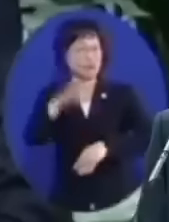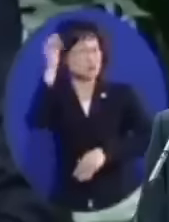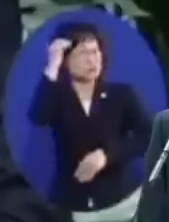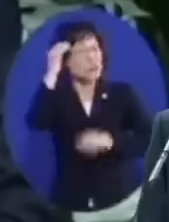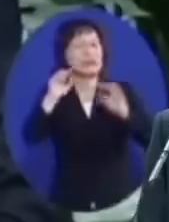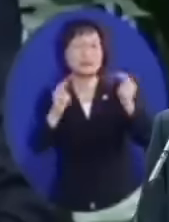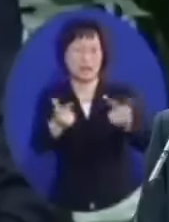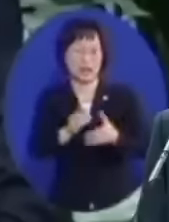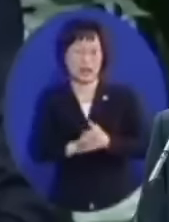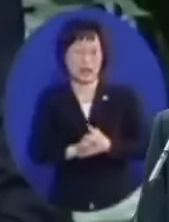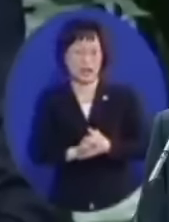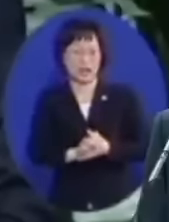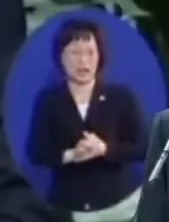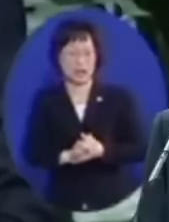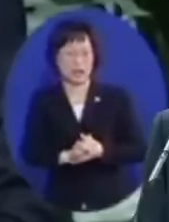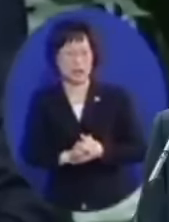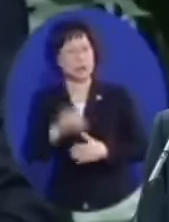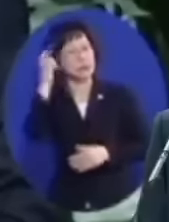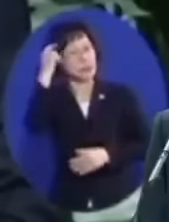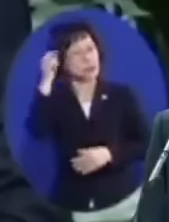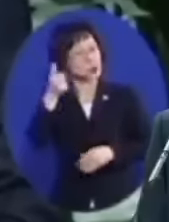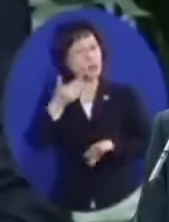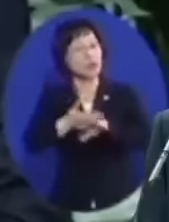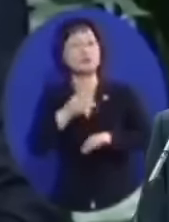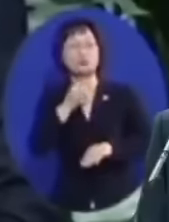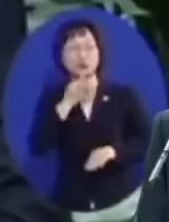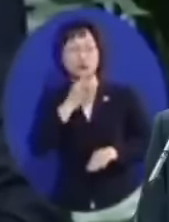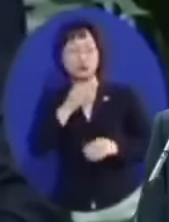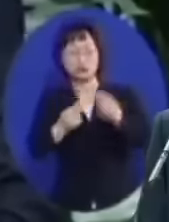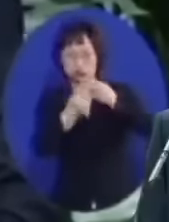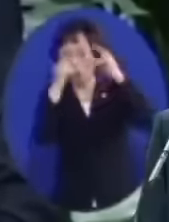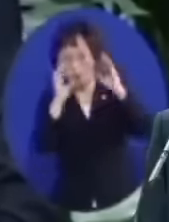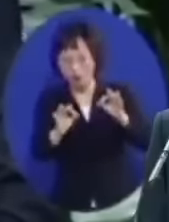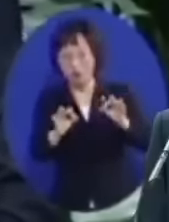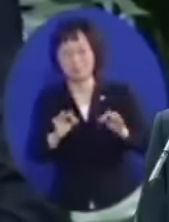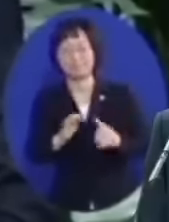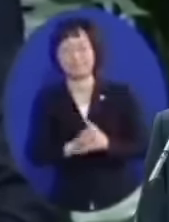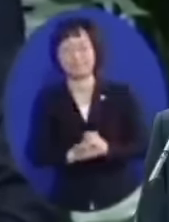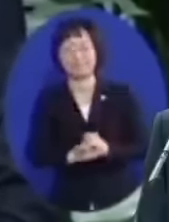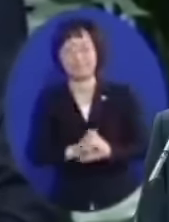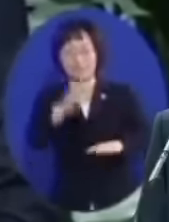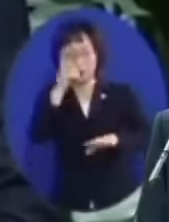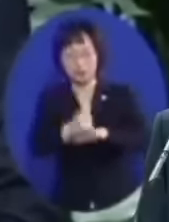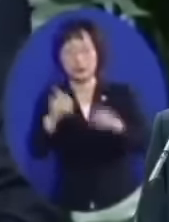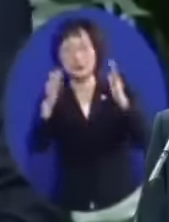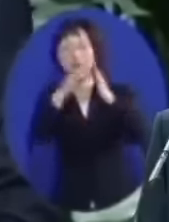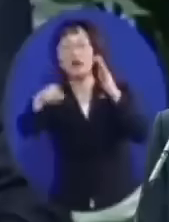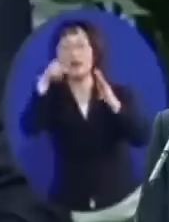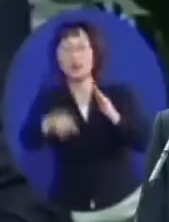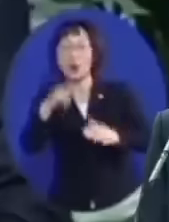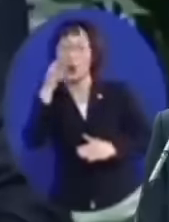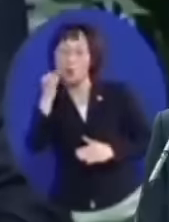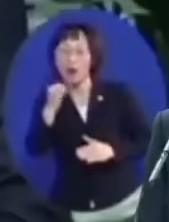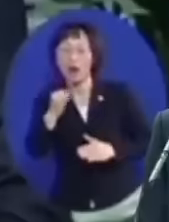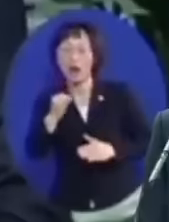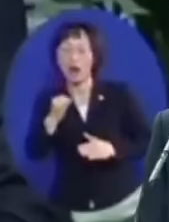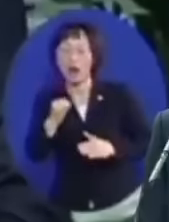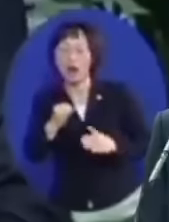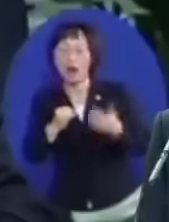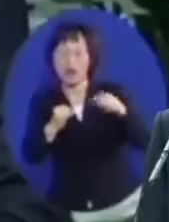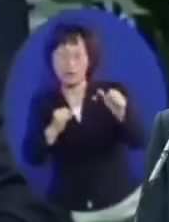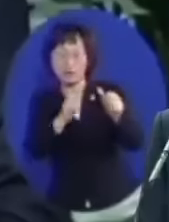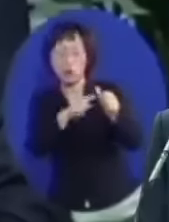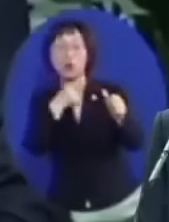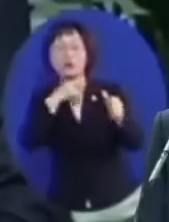아니다. 생각하는 방향이 다르다. 두고 보라. 그래서 집에서 자기가 원하는 대로 연구 발명을 하도록 도와준